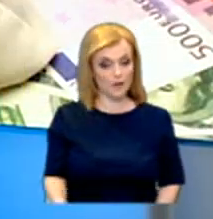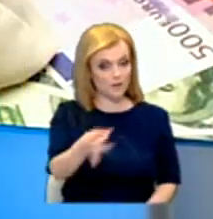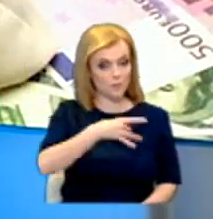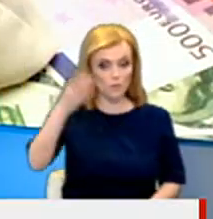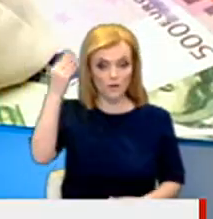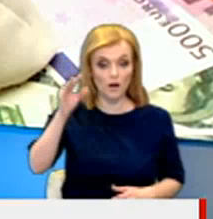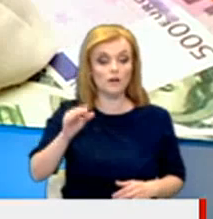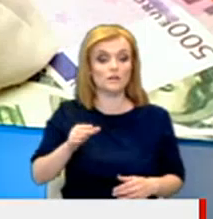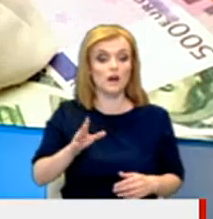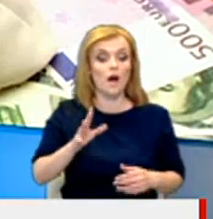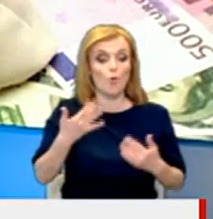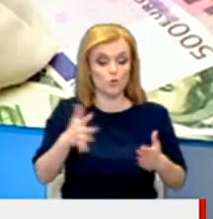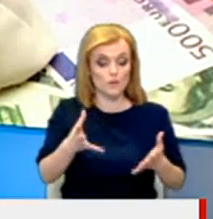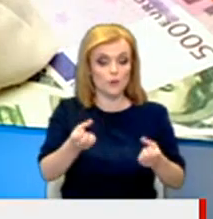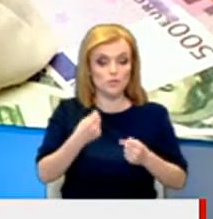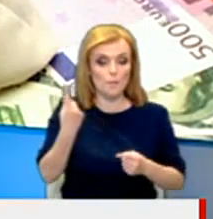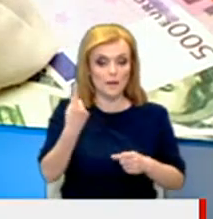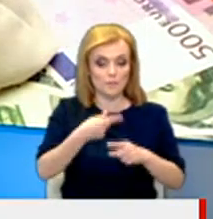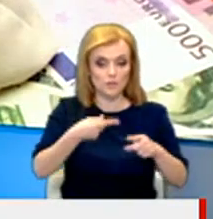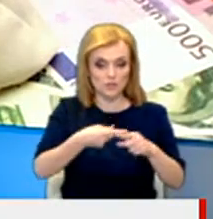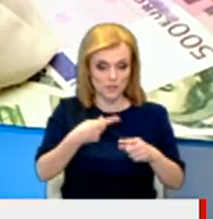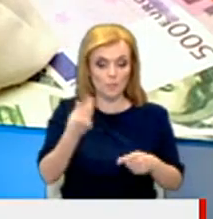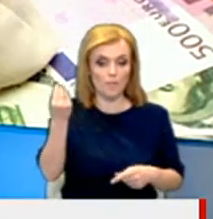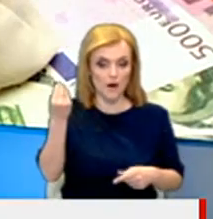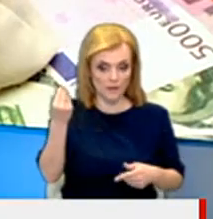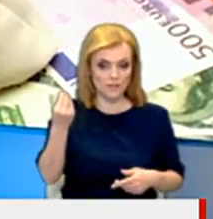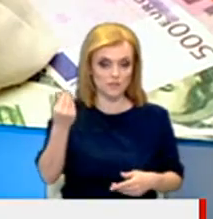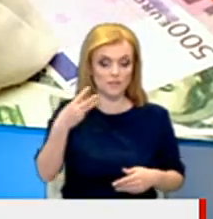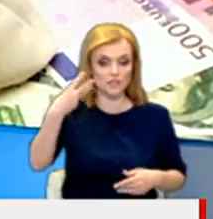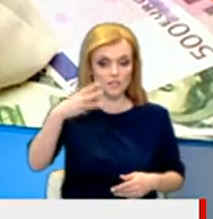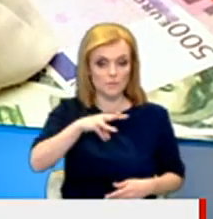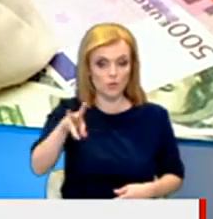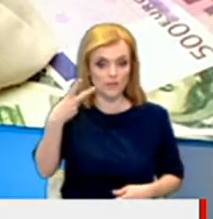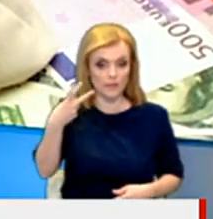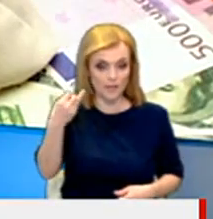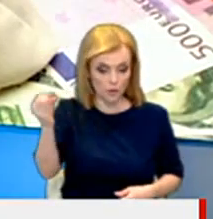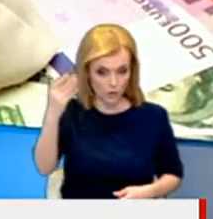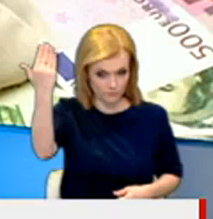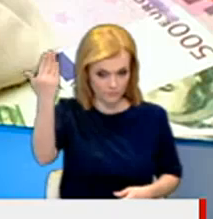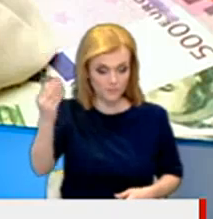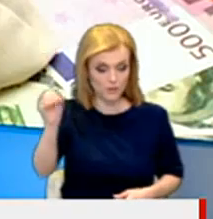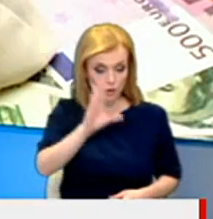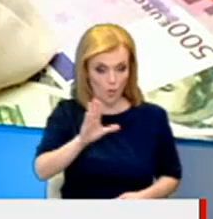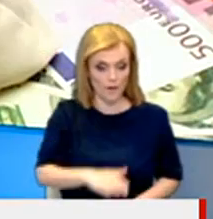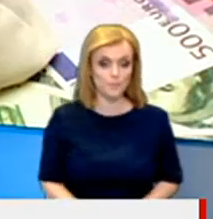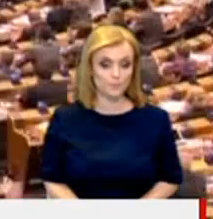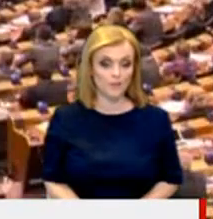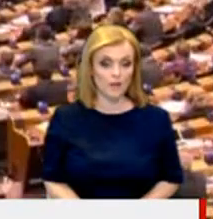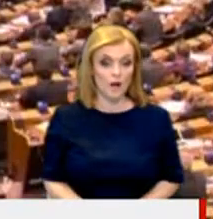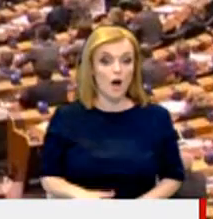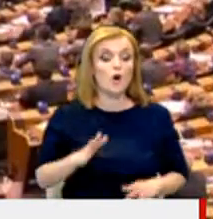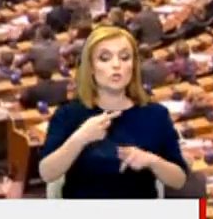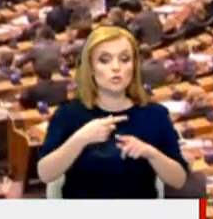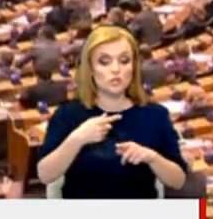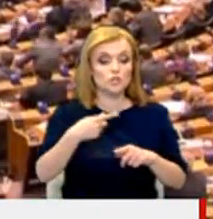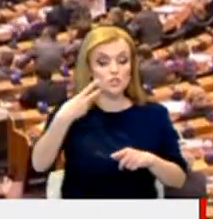Republica Moldova a beneficiat de prima tranșă de asistență macrofinanciară în valoare de 30 de milioane de euro din partea Uniunii Europene. Un grant